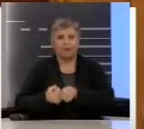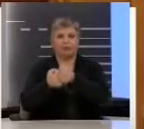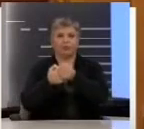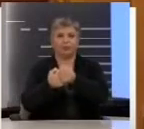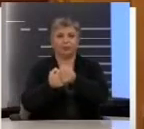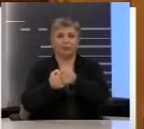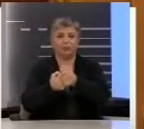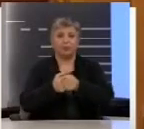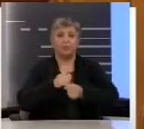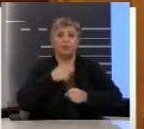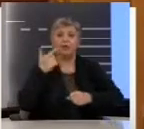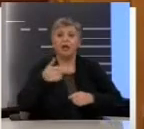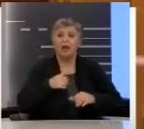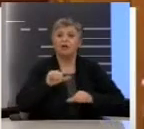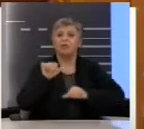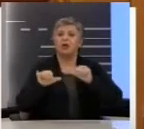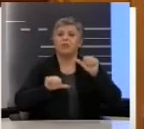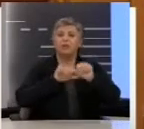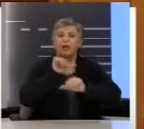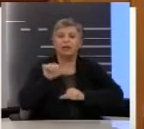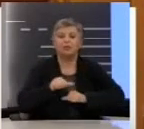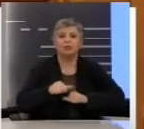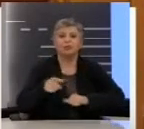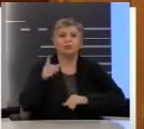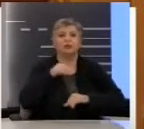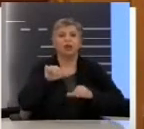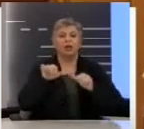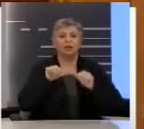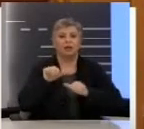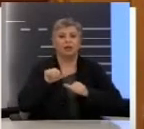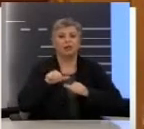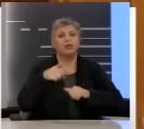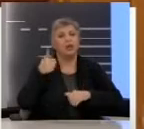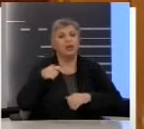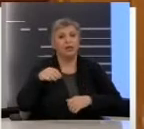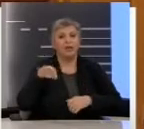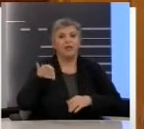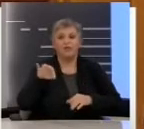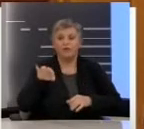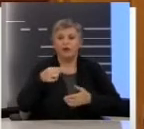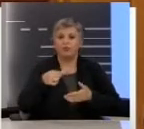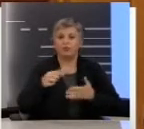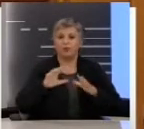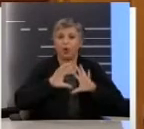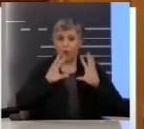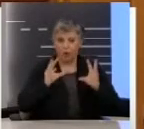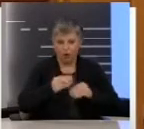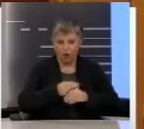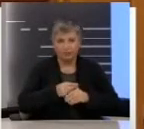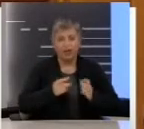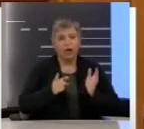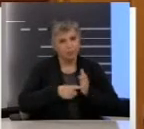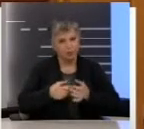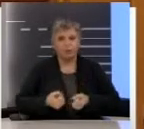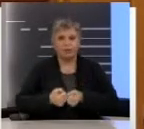και άλλες αλλαγές, τα χαρακτηριστικά πλέον του φύλου, και εκεί έχουν ανάγκη υποστήριξης. Αυτό πρέπει να το έχουμε στο μυαλό